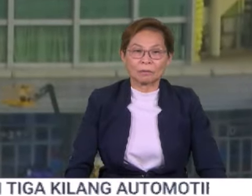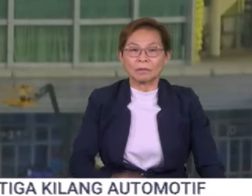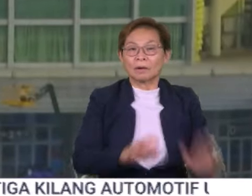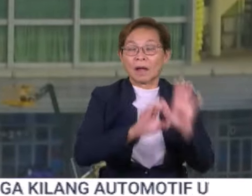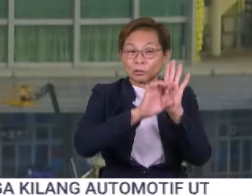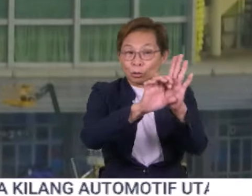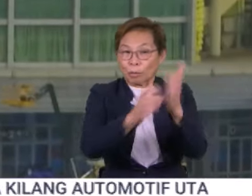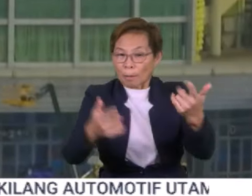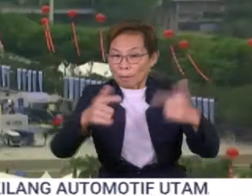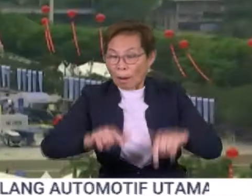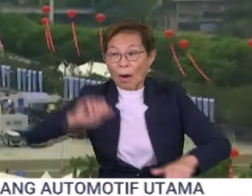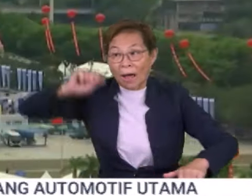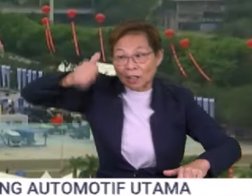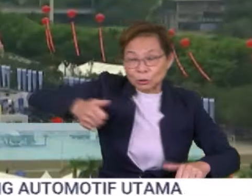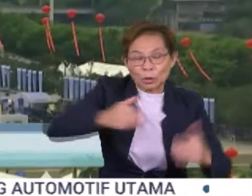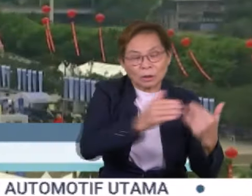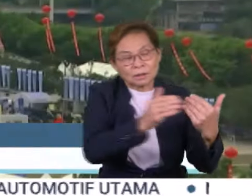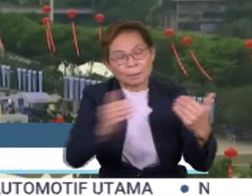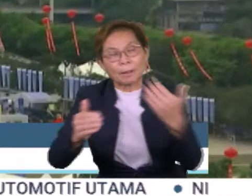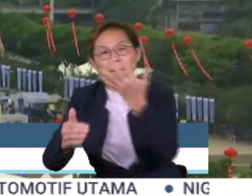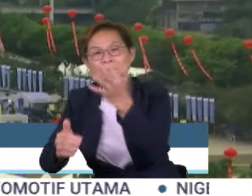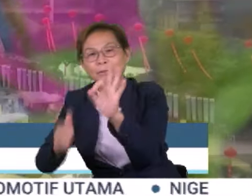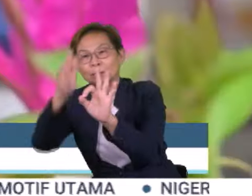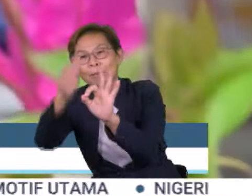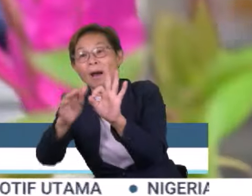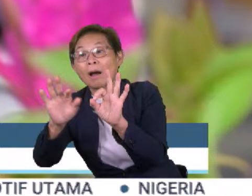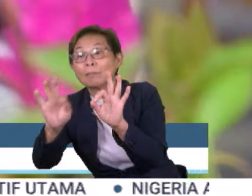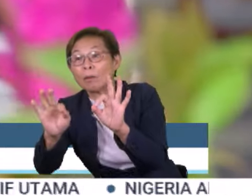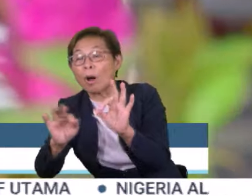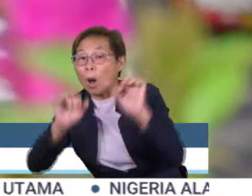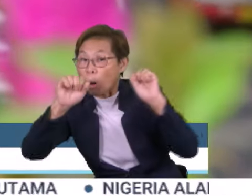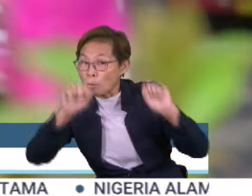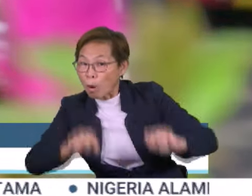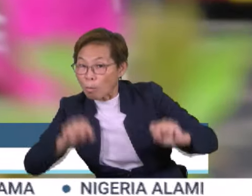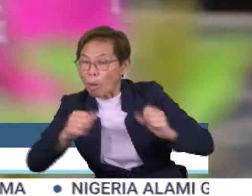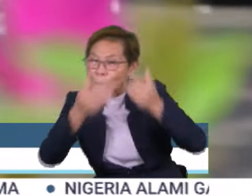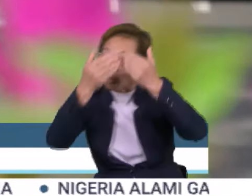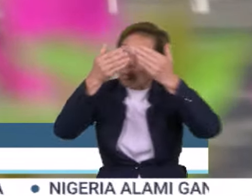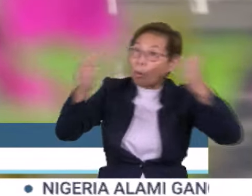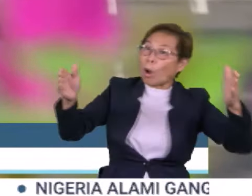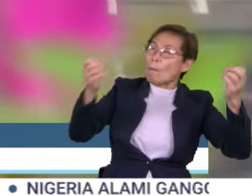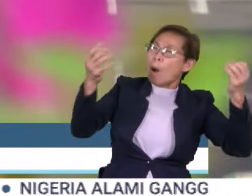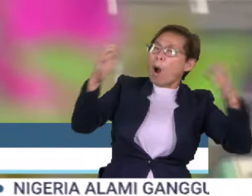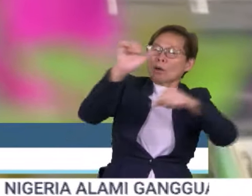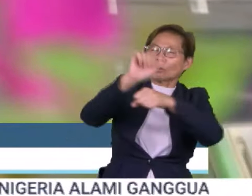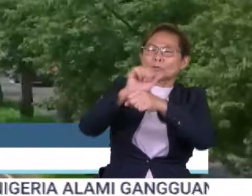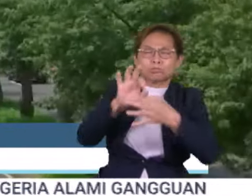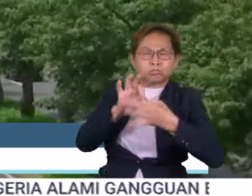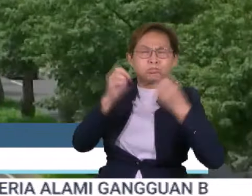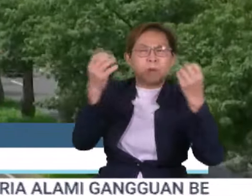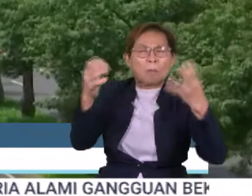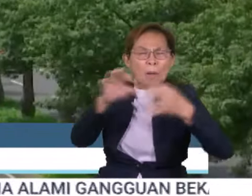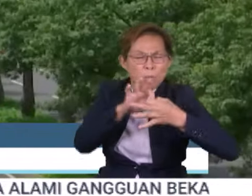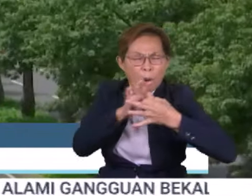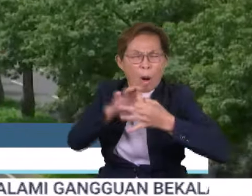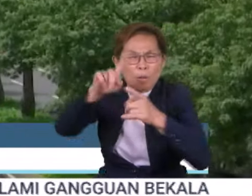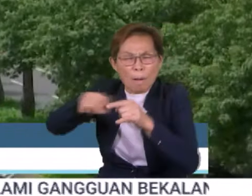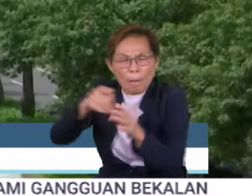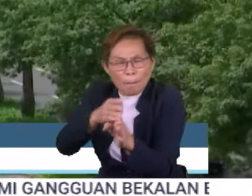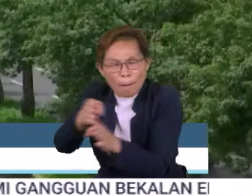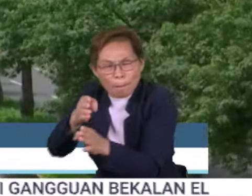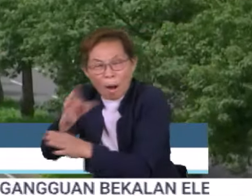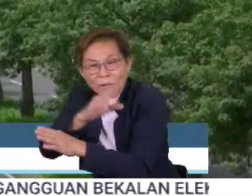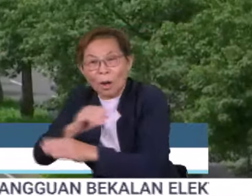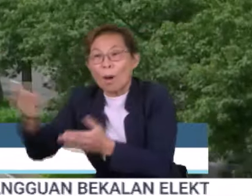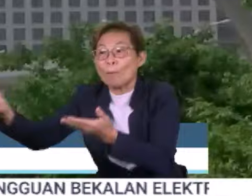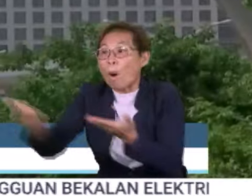KExpo yang berlangsung esok sehingga 19 September berpotensi membuka banyak peluang kerjasama dalam pelbagai sektor serta